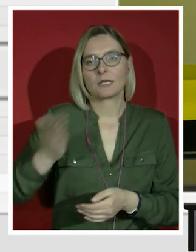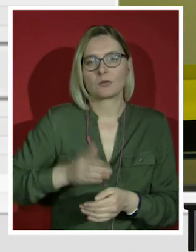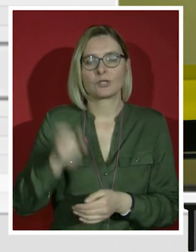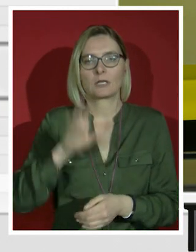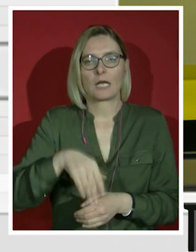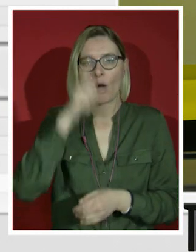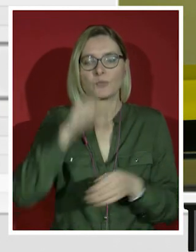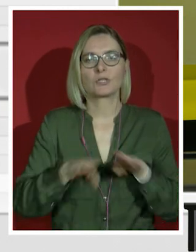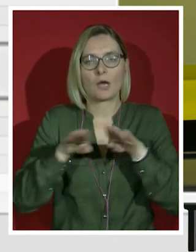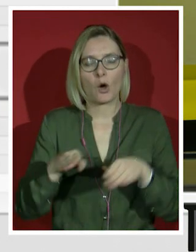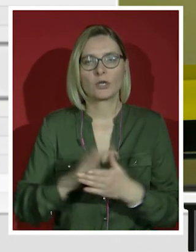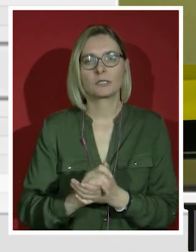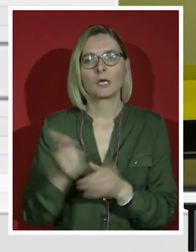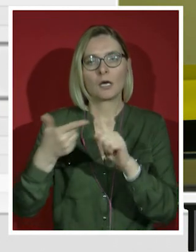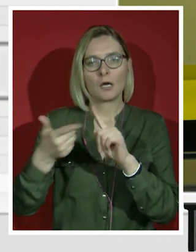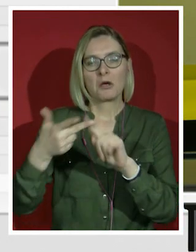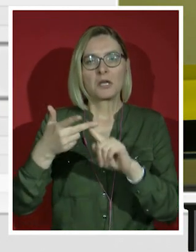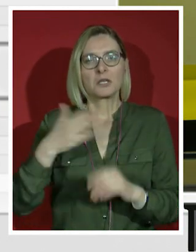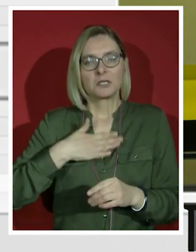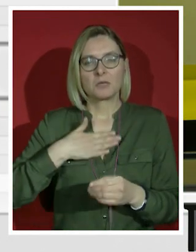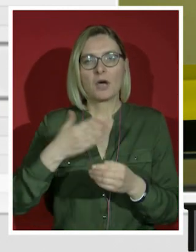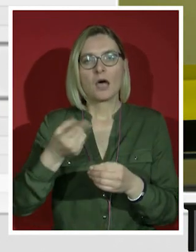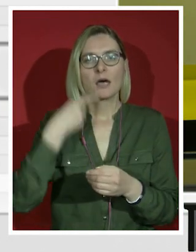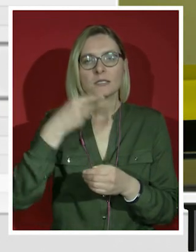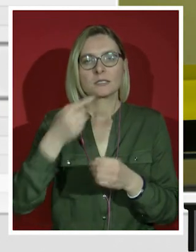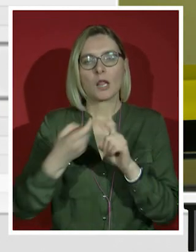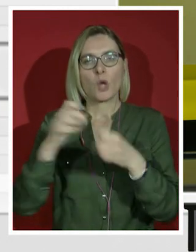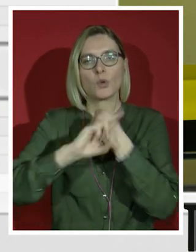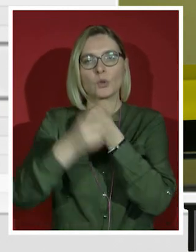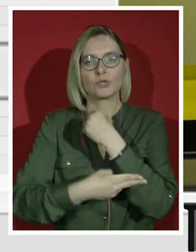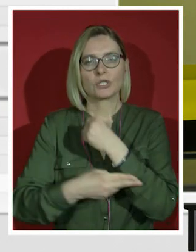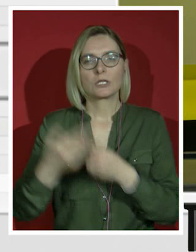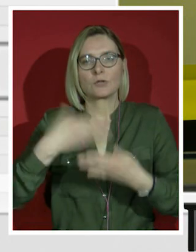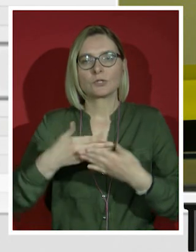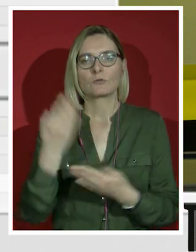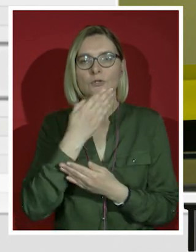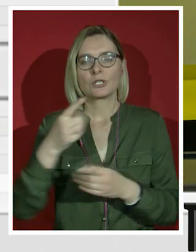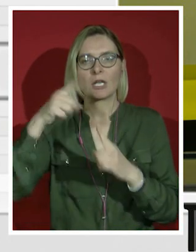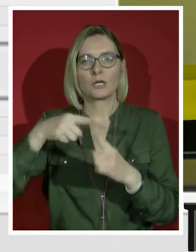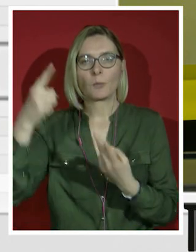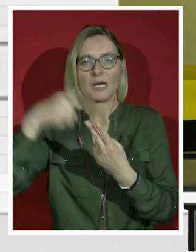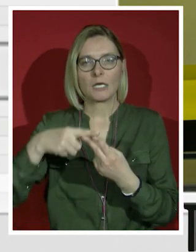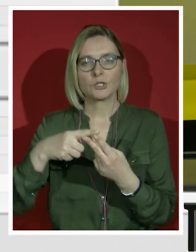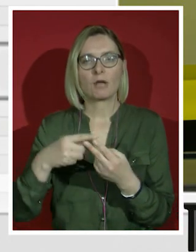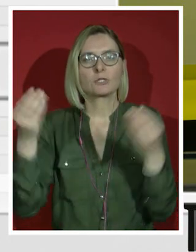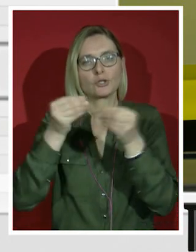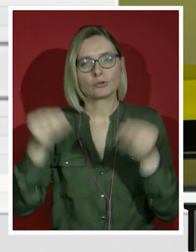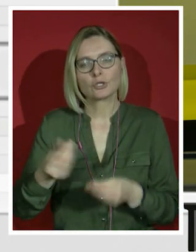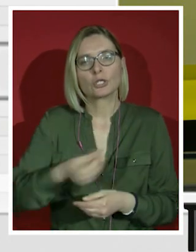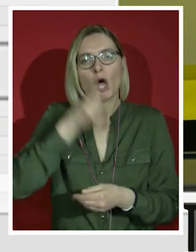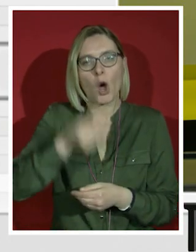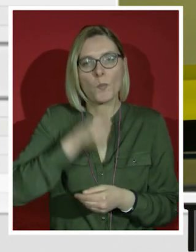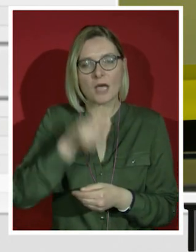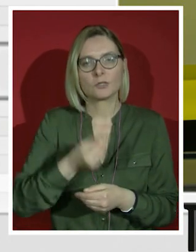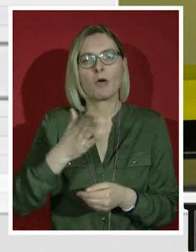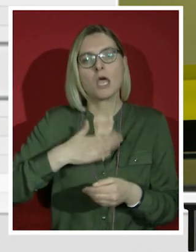Охрид, имаме рецитал од учениците од Основното училиште Григор Парличев, воедно ќе